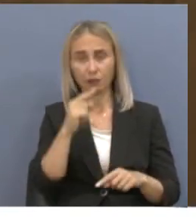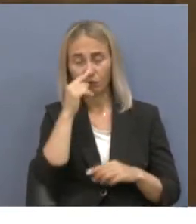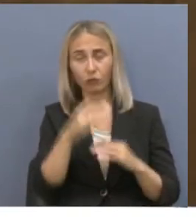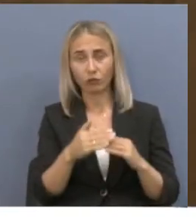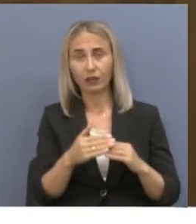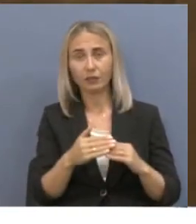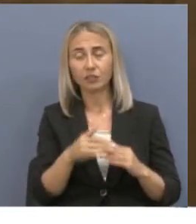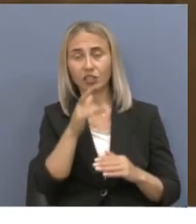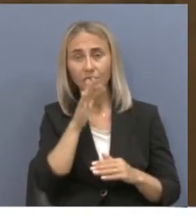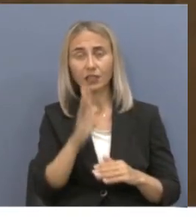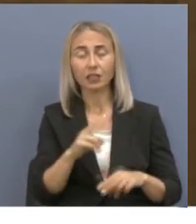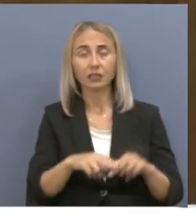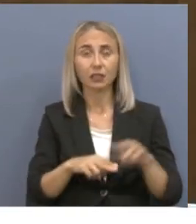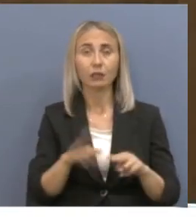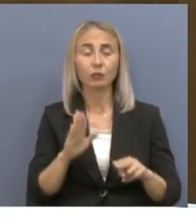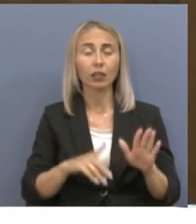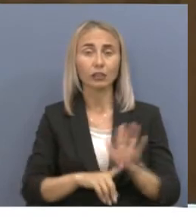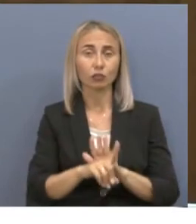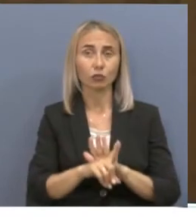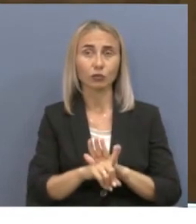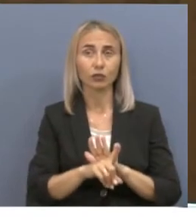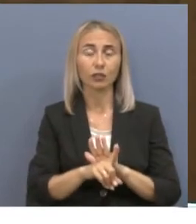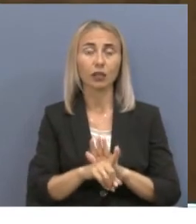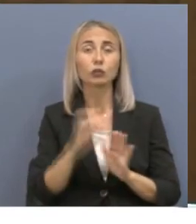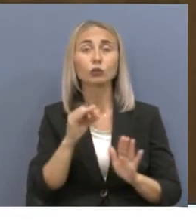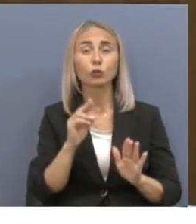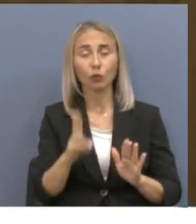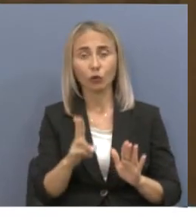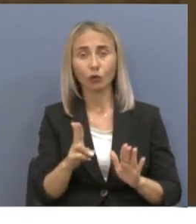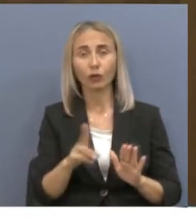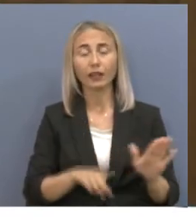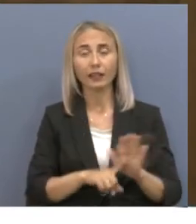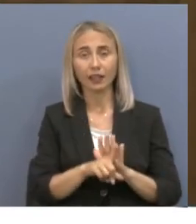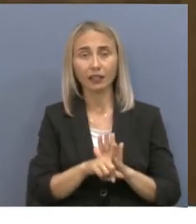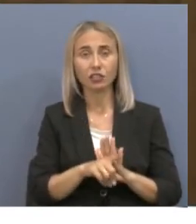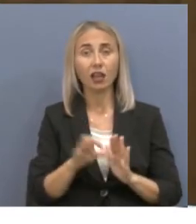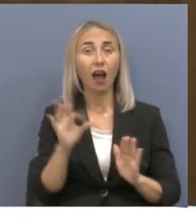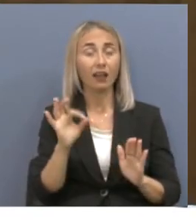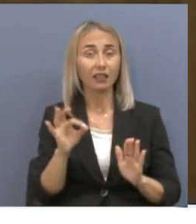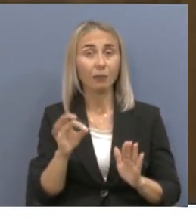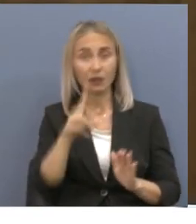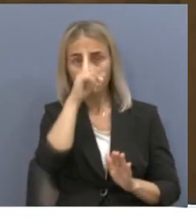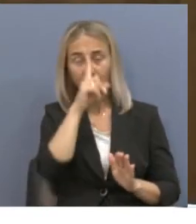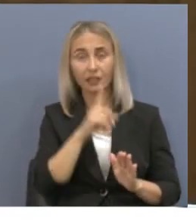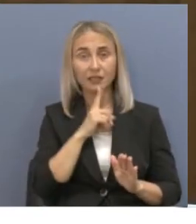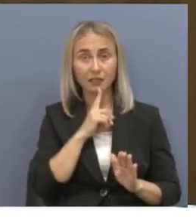в ближайшее время строительство уже начнется. Сроки, значит, октябрь месяц